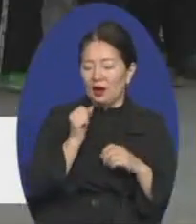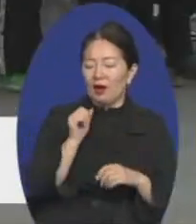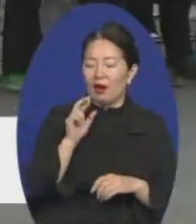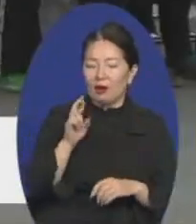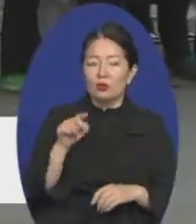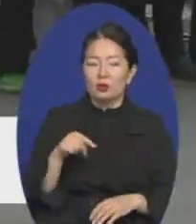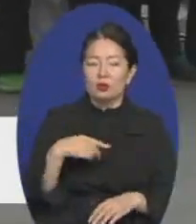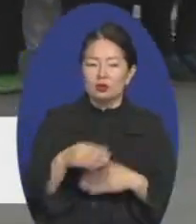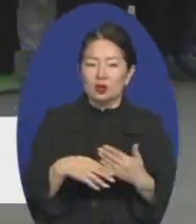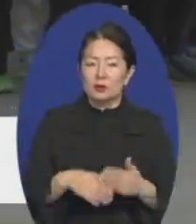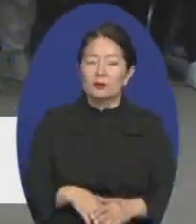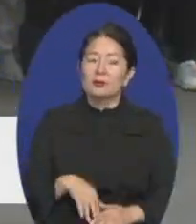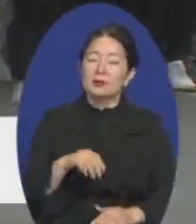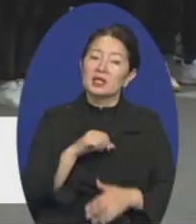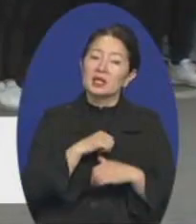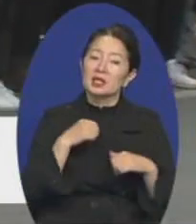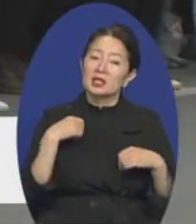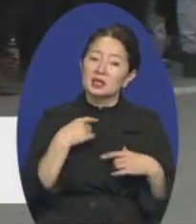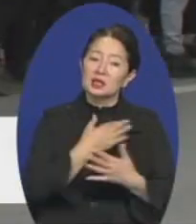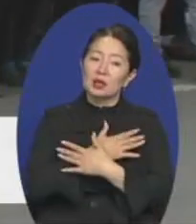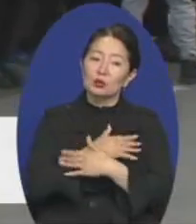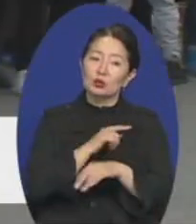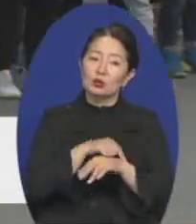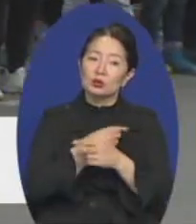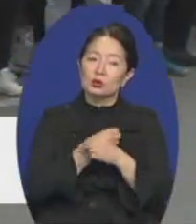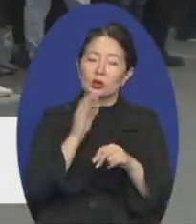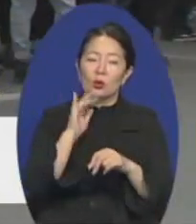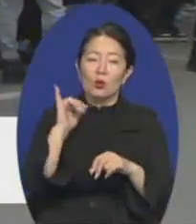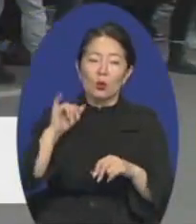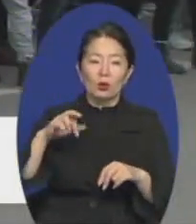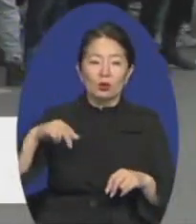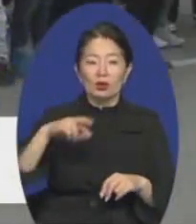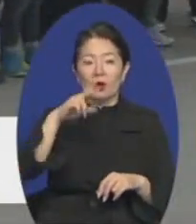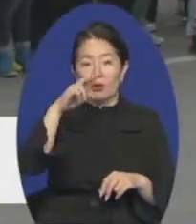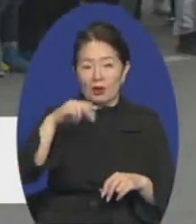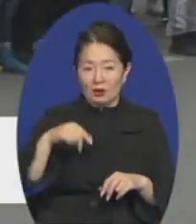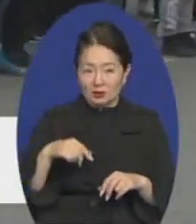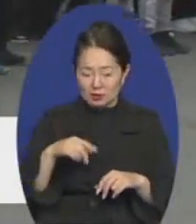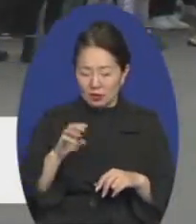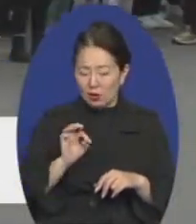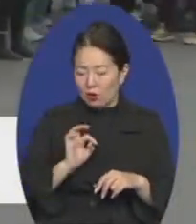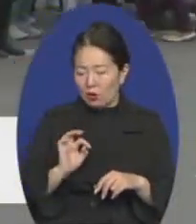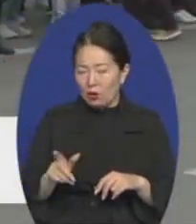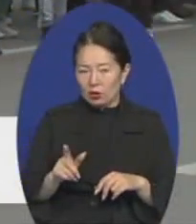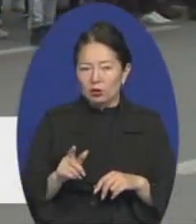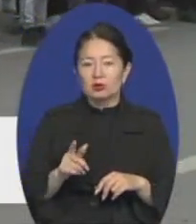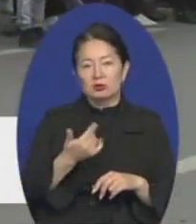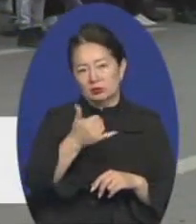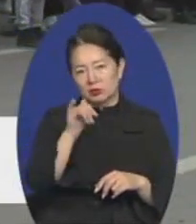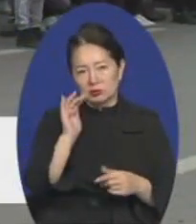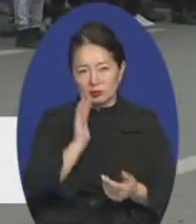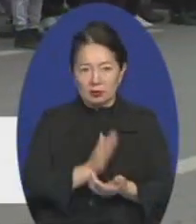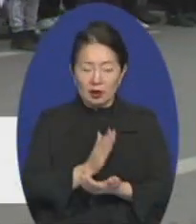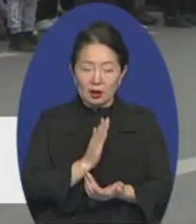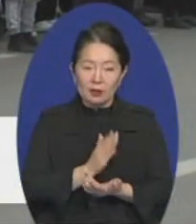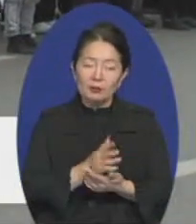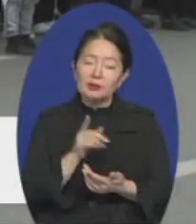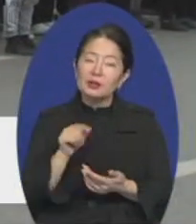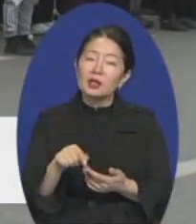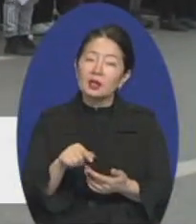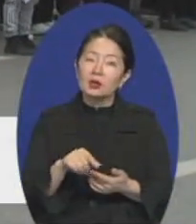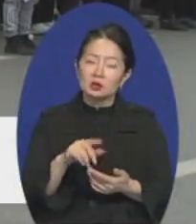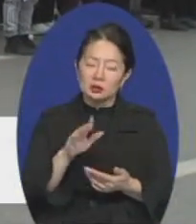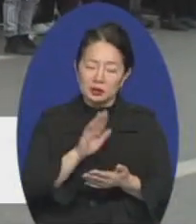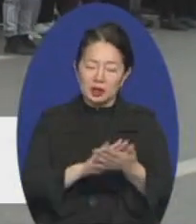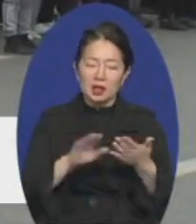бид нар өргнүүлж байгаа. За иргэд амралт чөлөө цагаараа ууланд алхах нь элбэг болсон. За ингээдтэй хог хаягдал үлдээх тохиолдол бишгүй гарч байна. За